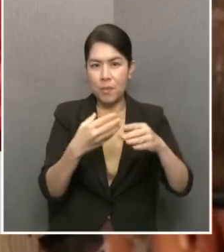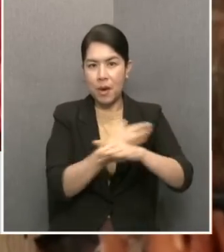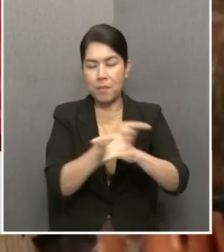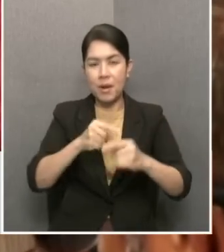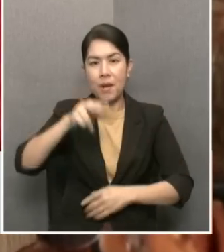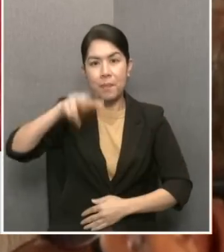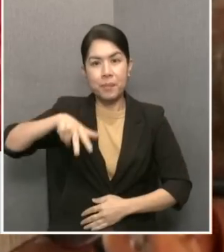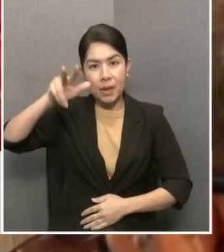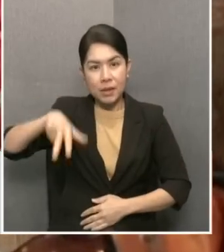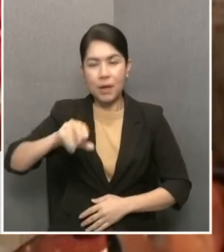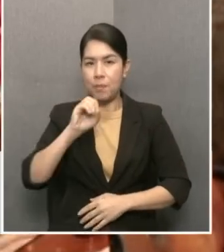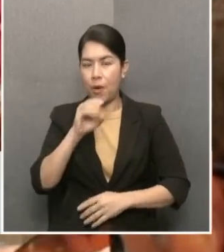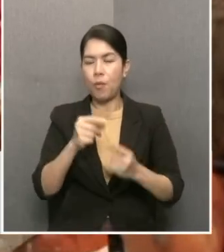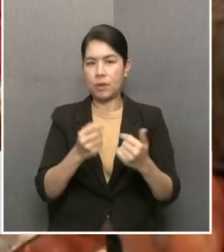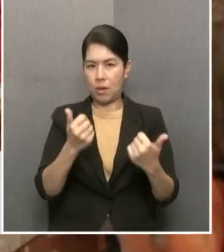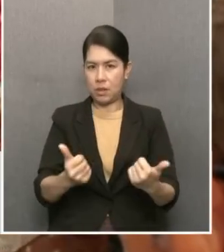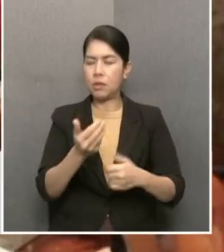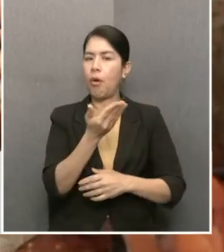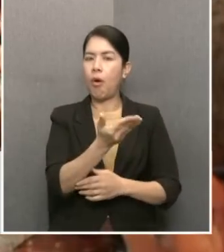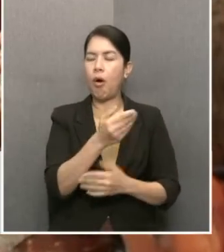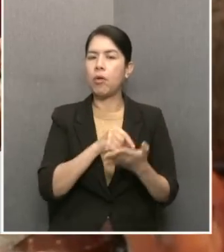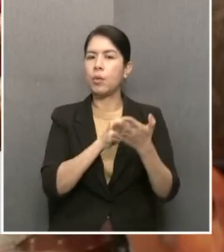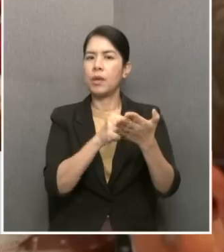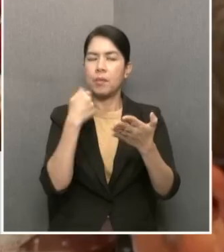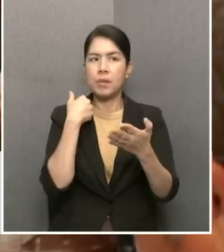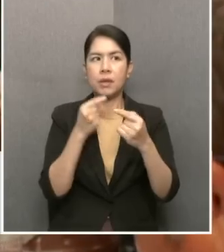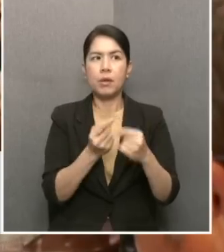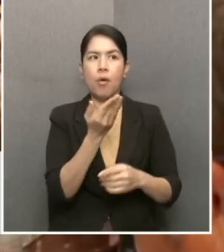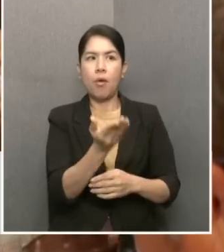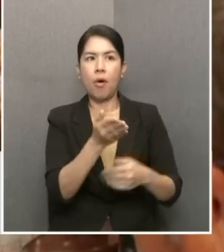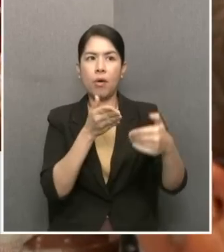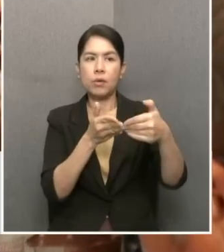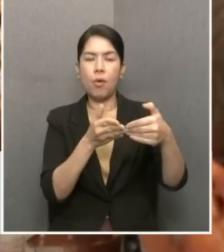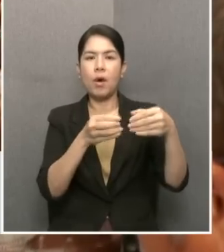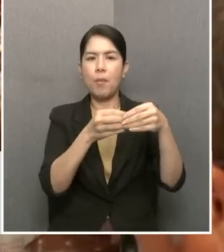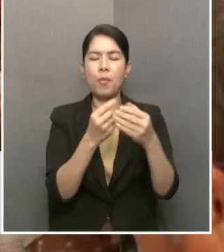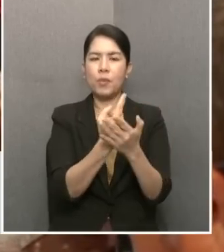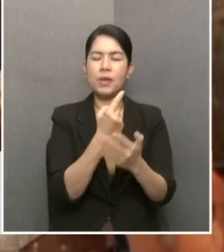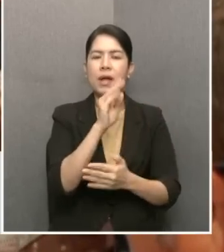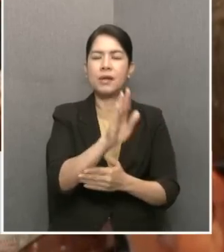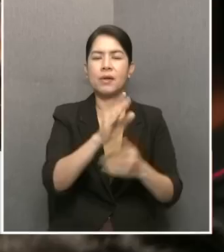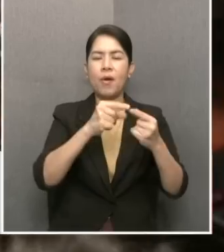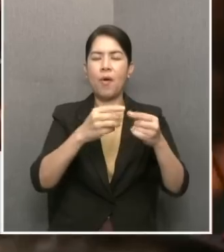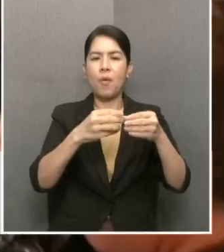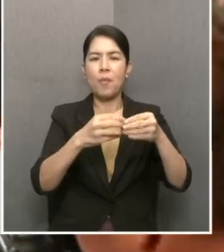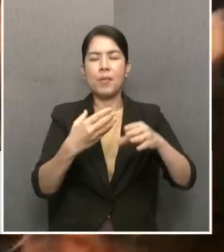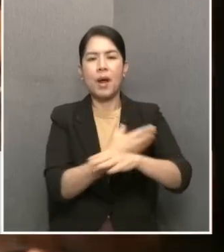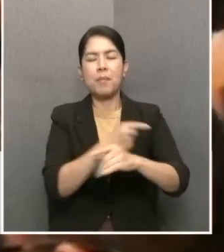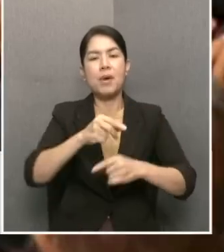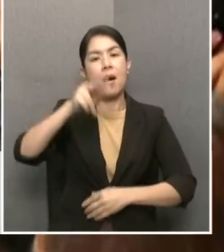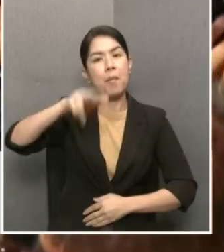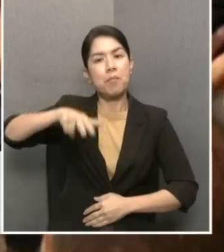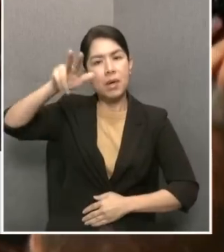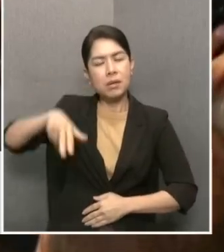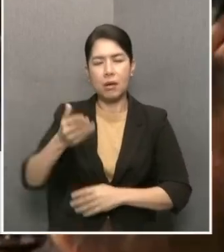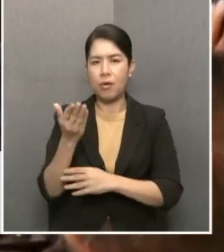เป็นนายกเนี่ยได้ยื่นข้อเสนอเป็นเงื่อนไขสำคัญครับยื่นให้ต่อคณะผู้แทนจัดตั้งรัฐบาลของพรรคเพื่อไทยย้ำเลย